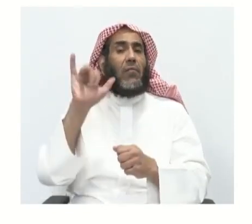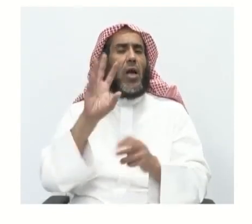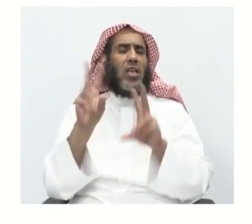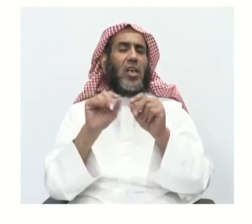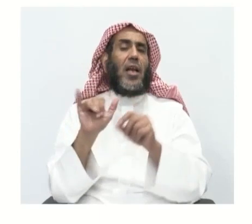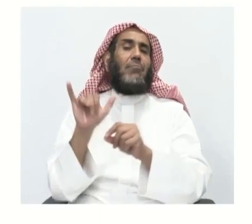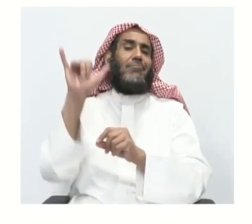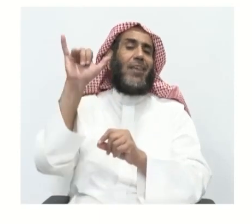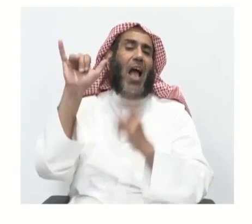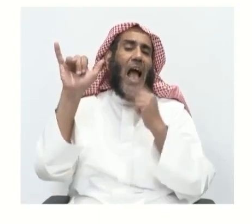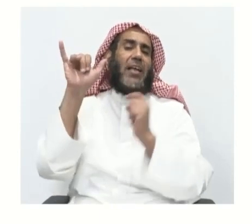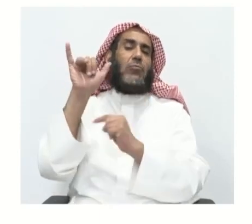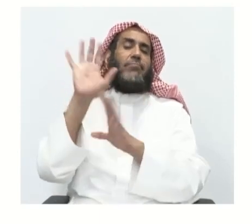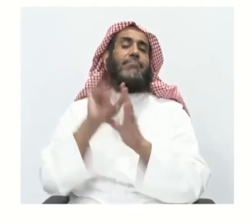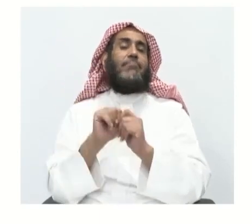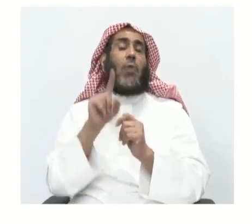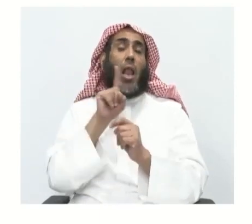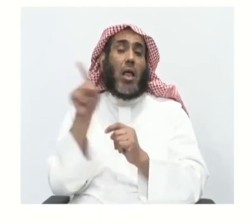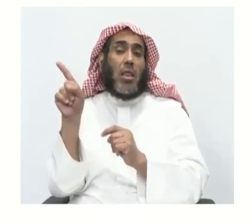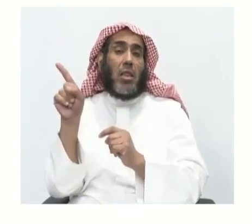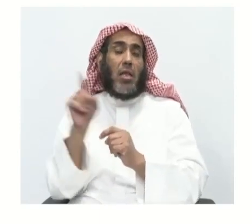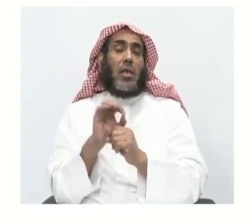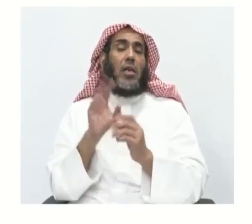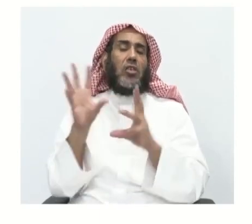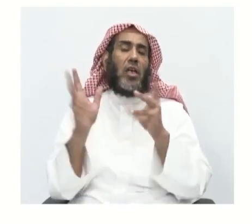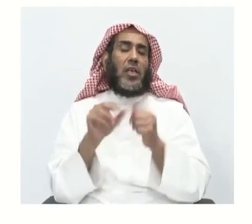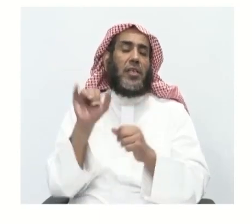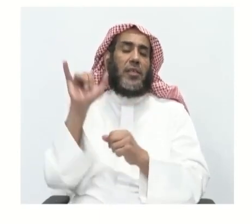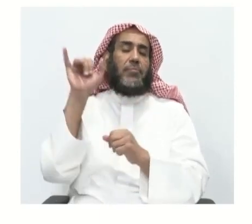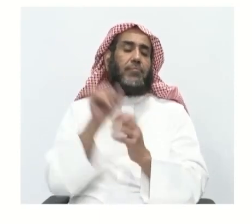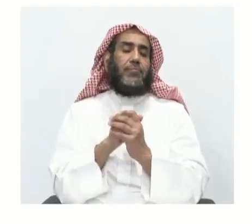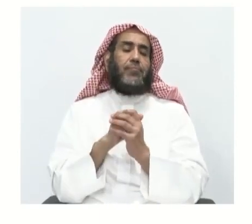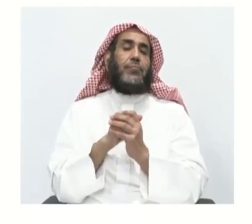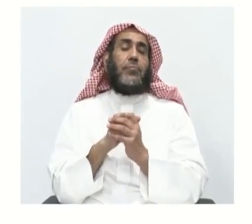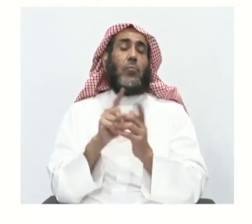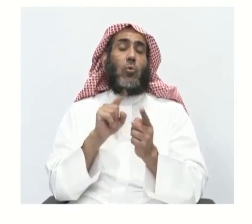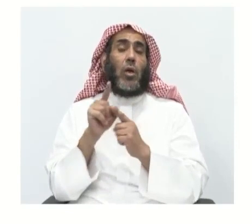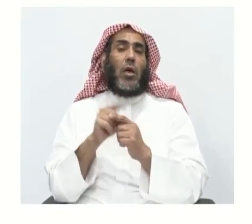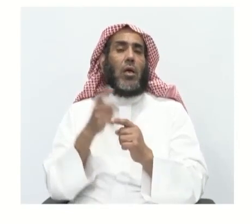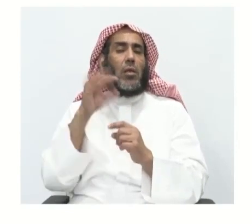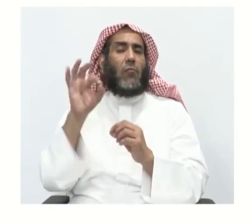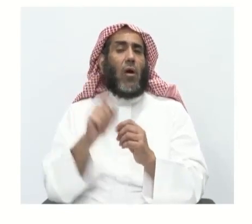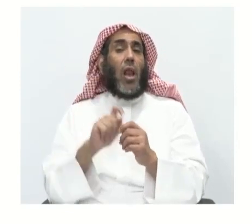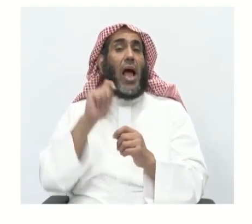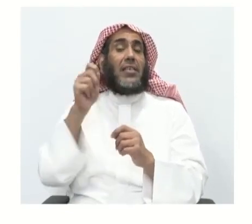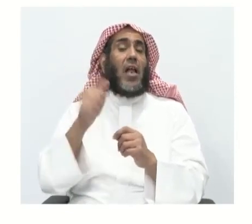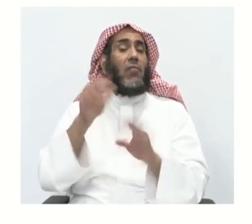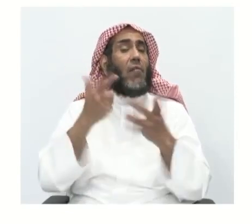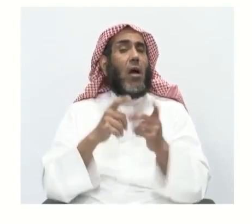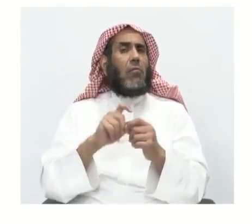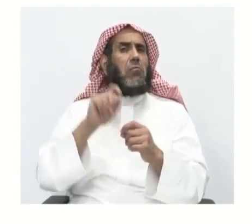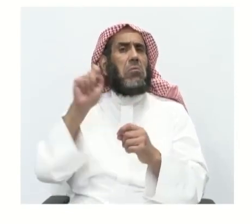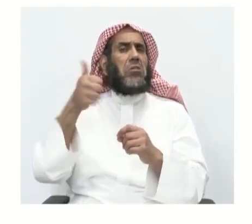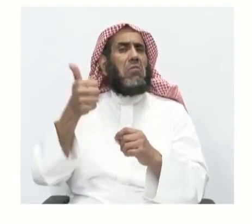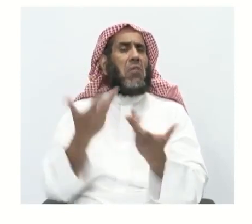على صوره الياء لاحظ على صوره الياء طبعا هنا للتعرف على اصل الالف كيف تعرف الاصل